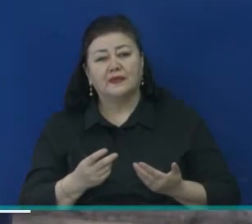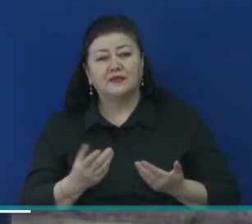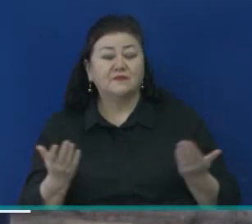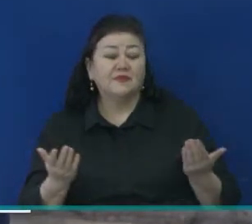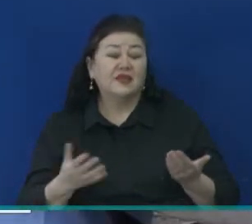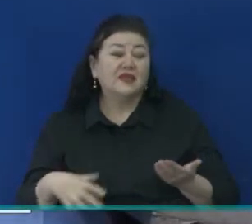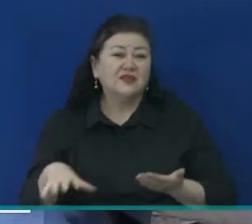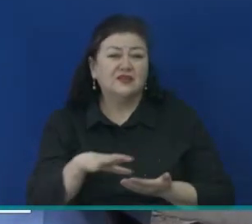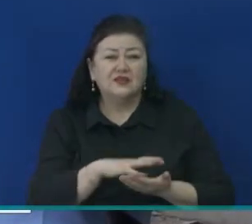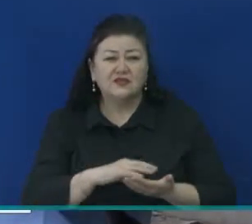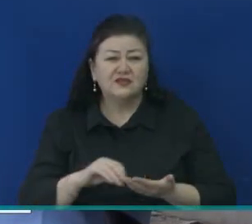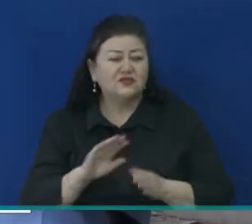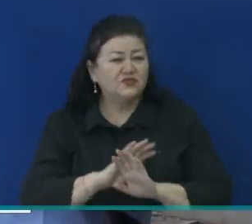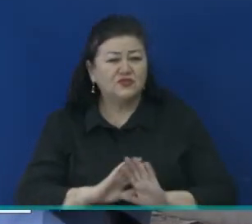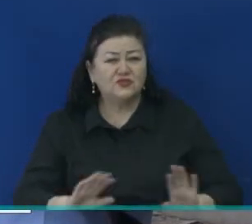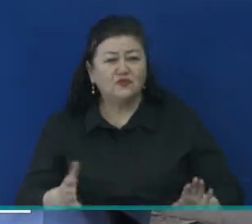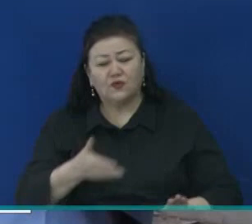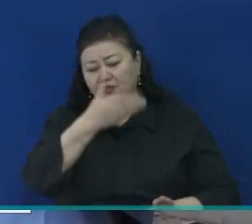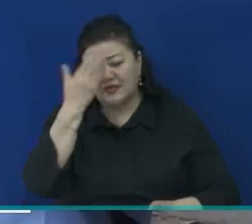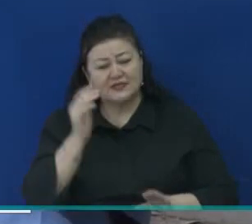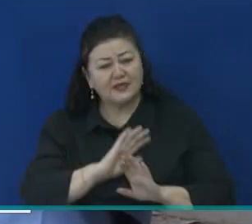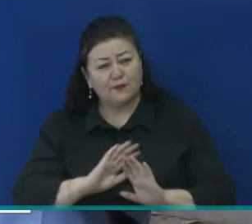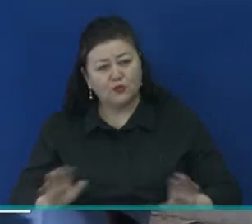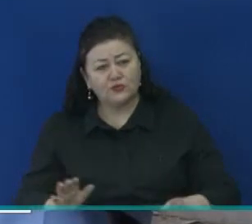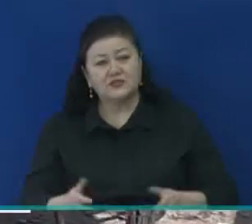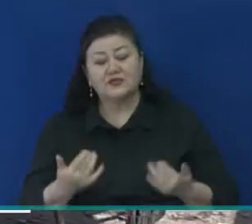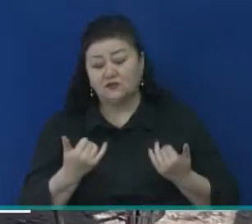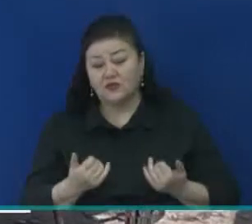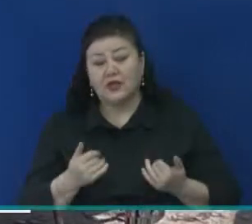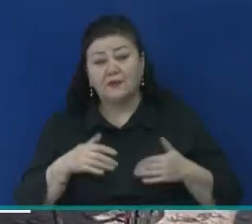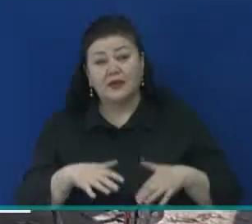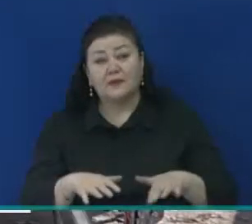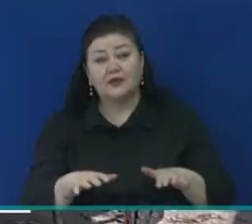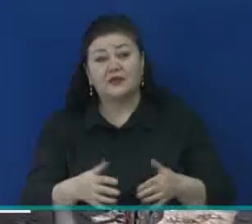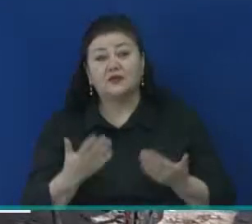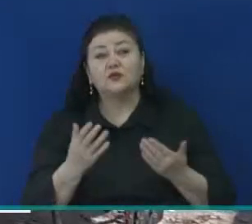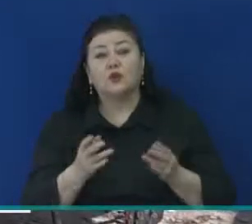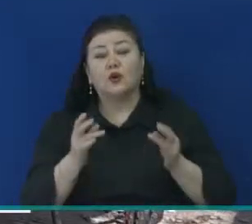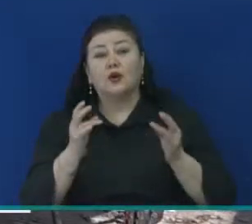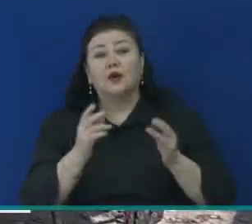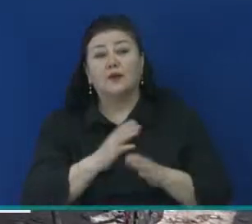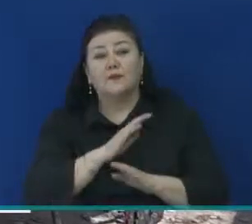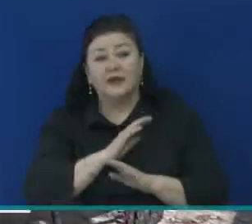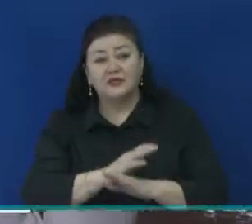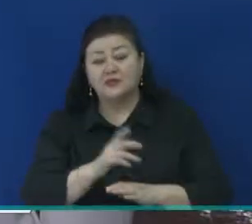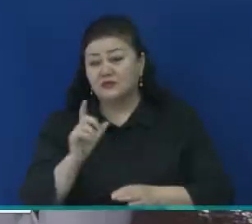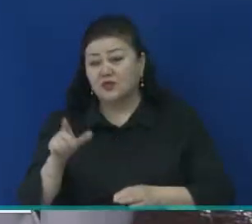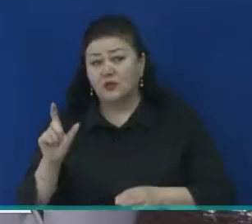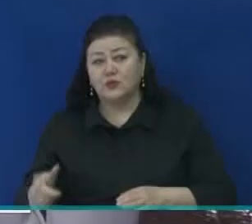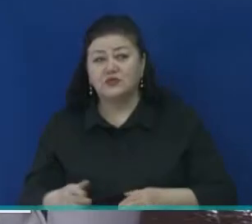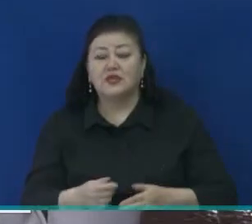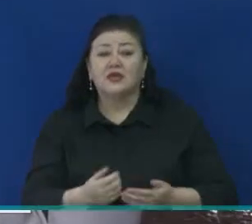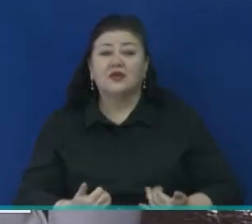ешкімде ештеңеде ұмытылмайды атты мерекелік шара өтті. Жиын соғыс жылдары құрбан болған, жадымызда сақталған жауынгерлер